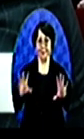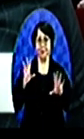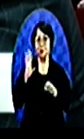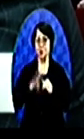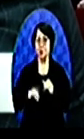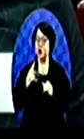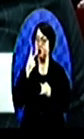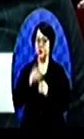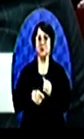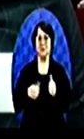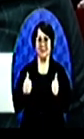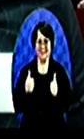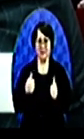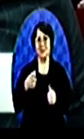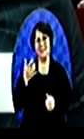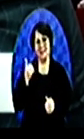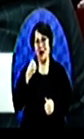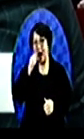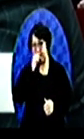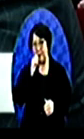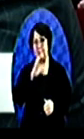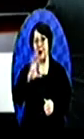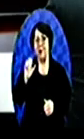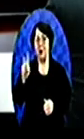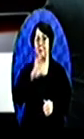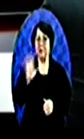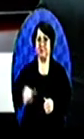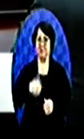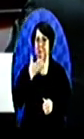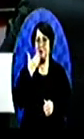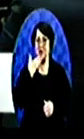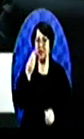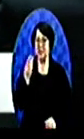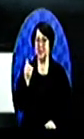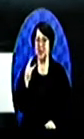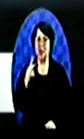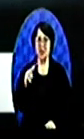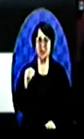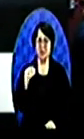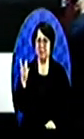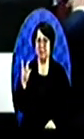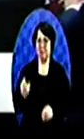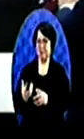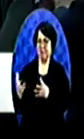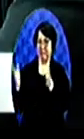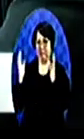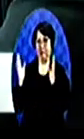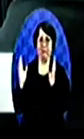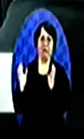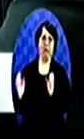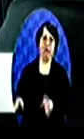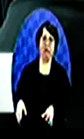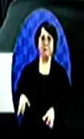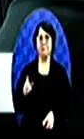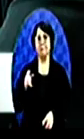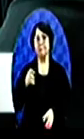нь байгууллага аж ахуйн нэгжүүд энэ дөрөнгөө оролцохгүй байна. Шуурхай зөвлөгөөний төгсгөлд нийслэлийн нутгийн захиргааны нийт байгууллагууд 7 хоног